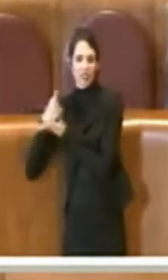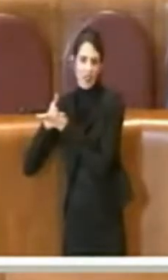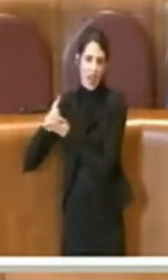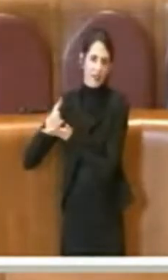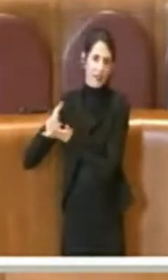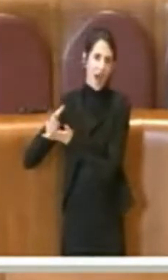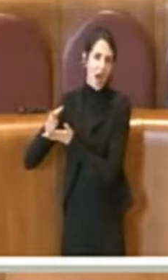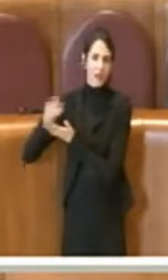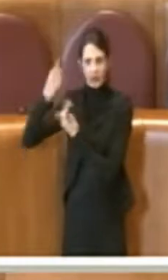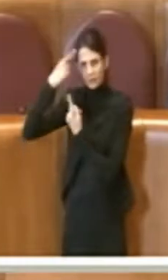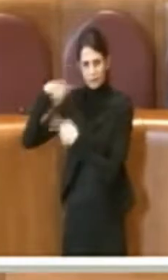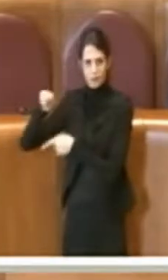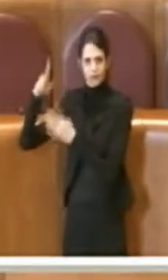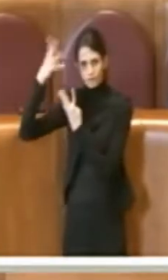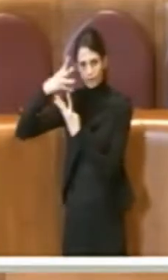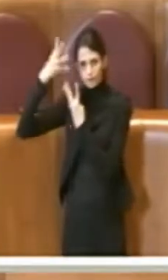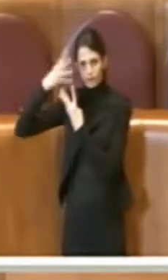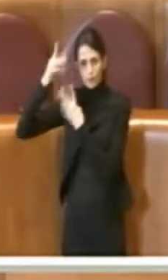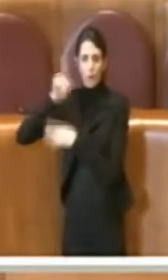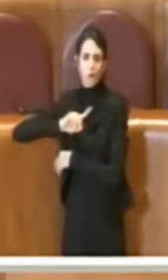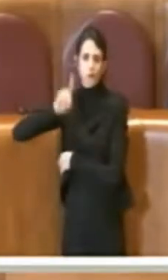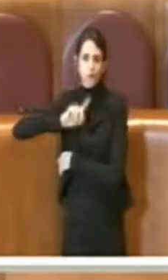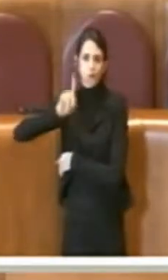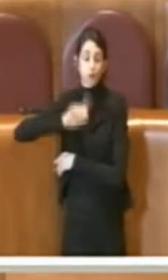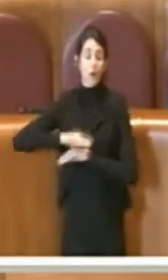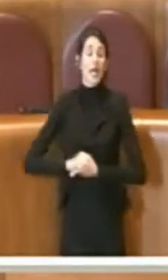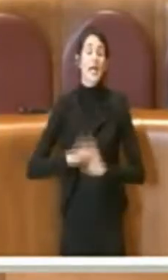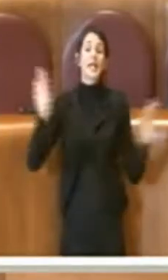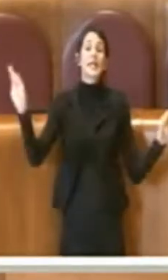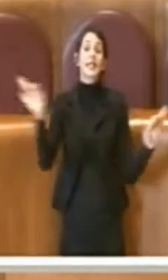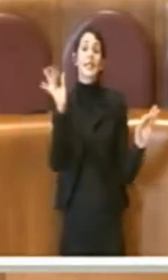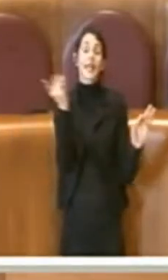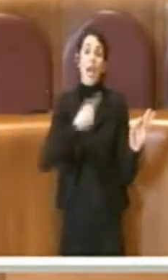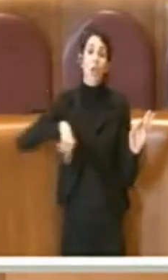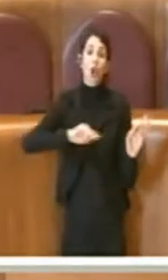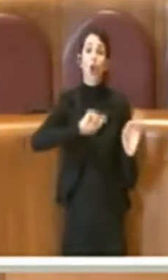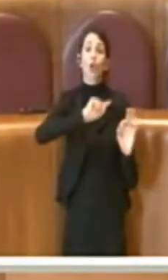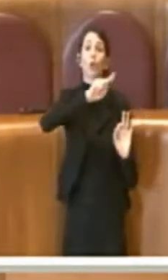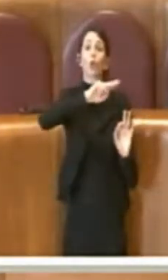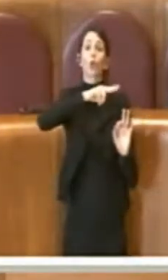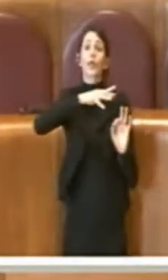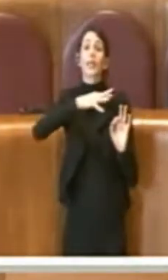fa. Se noi blocchiamo le graduatorie, tutto questo